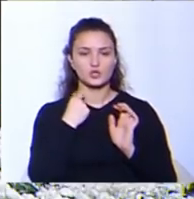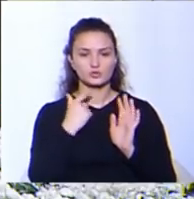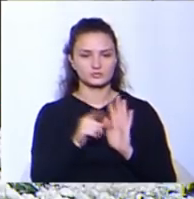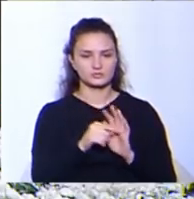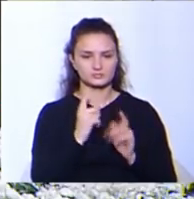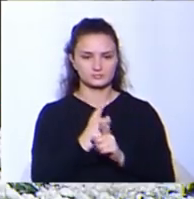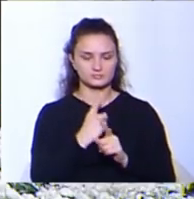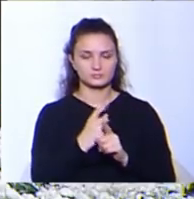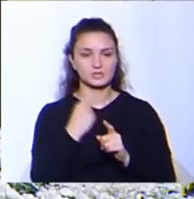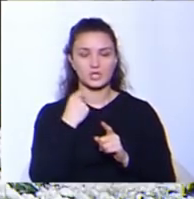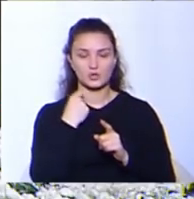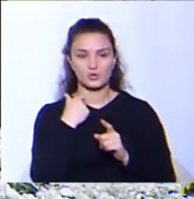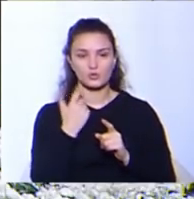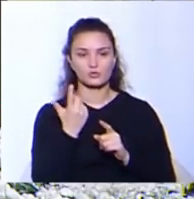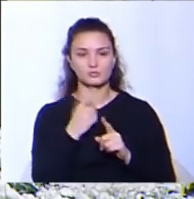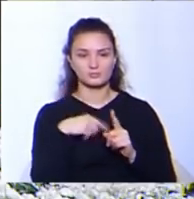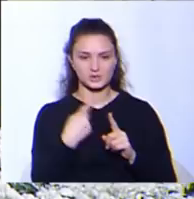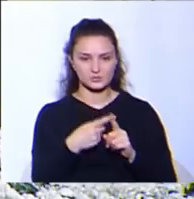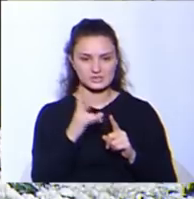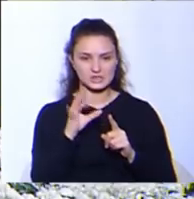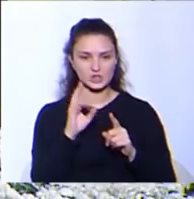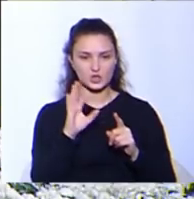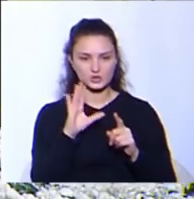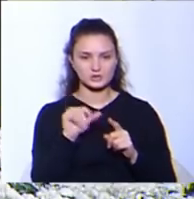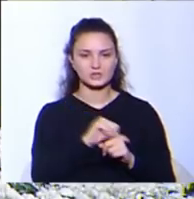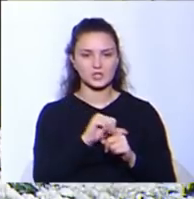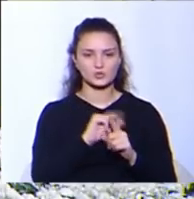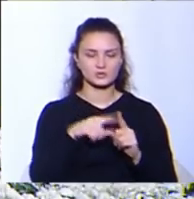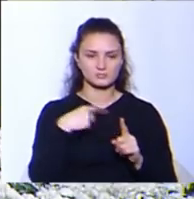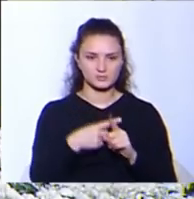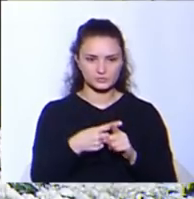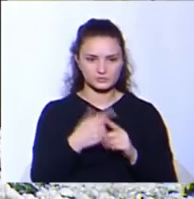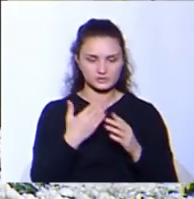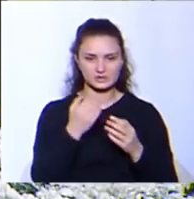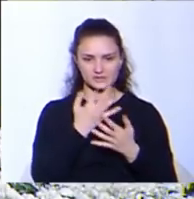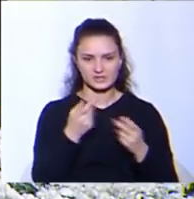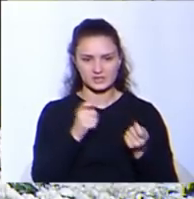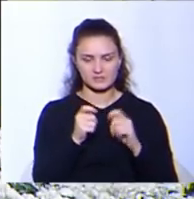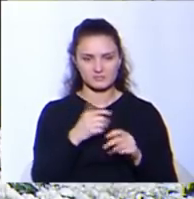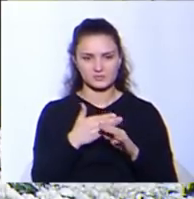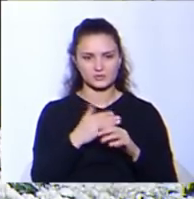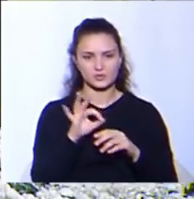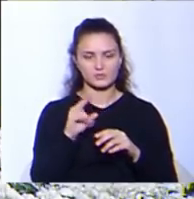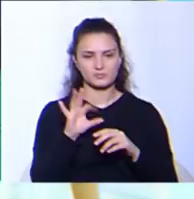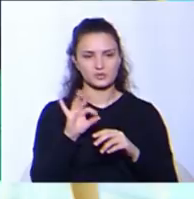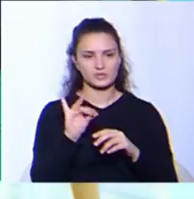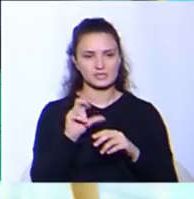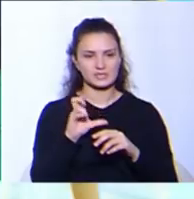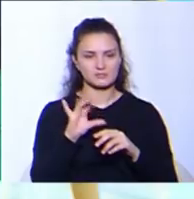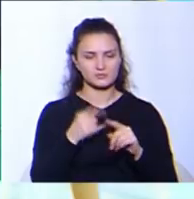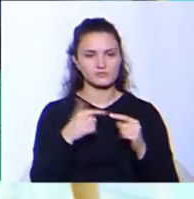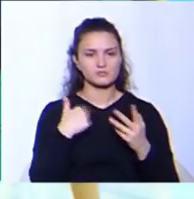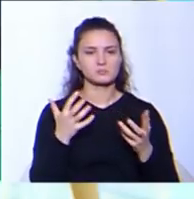კი, არათუ ალკოჰოლი პლუს ნიკოტინი და პლუს ნარკოტიკული ეფექტის ისეთი ნივთიერებები, რომელიც მაგალითად ოპიოიდები. ჩვენ